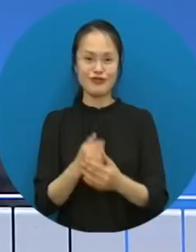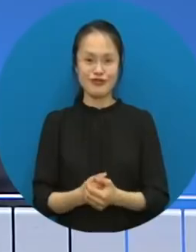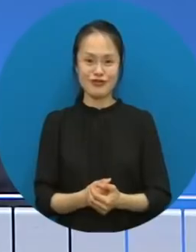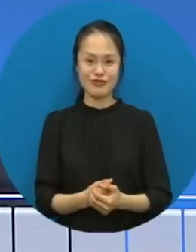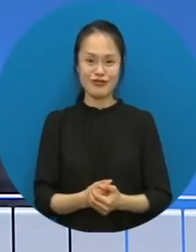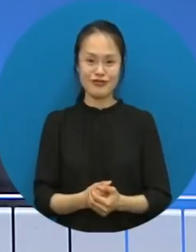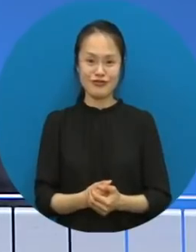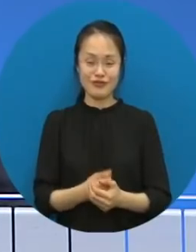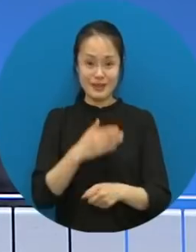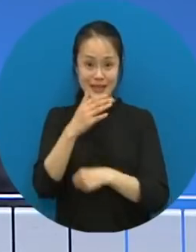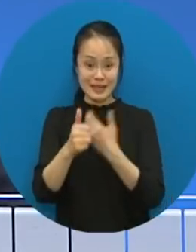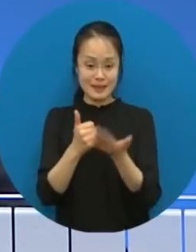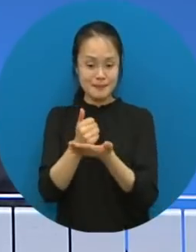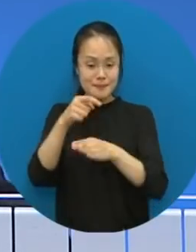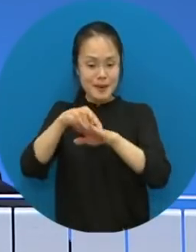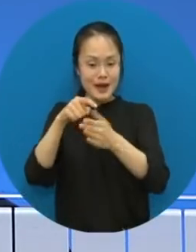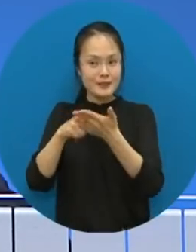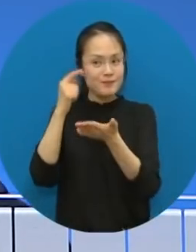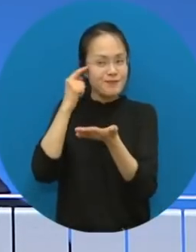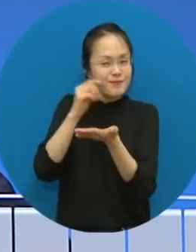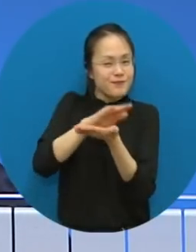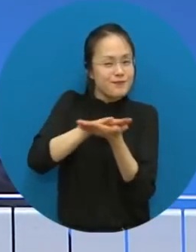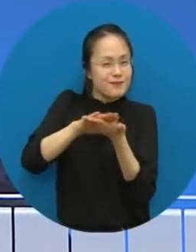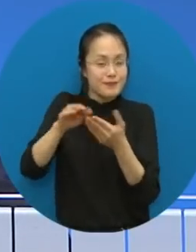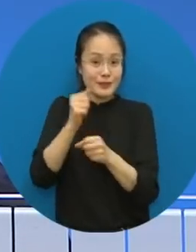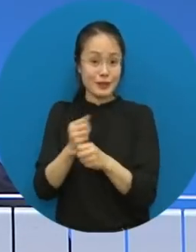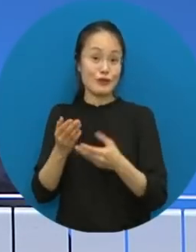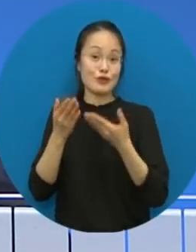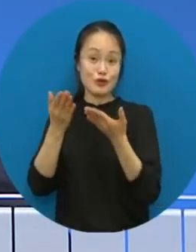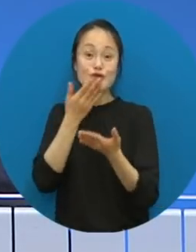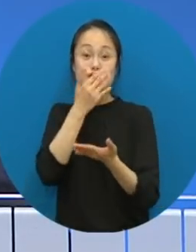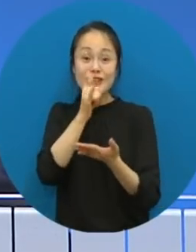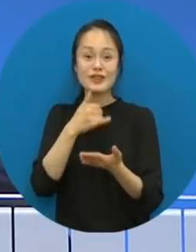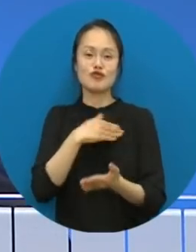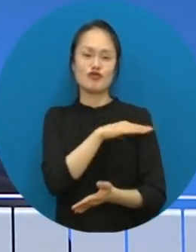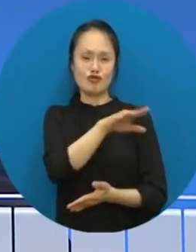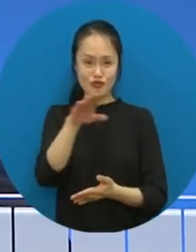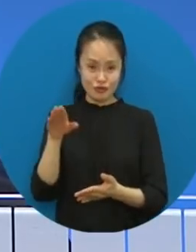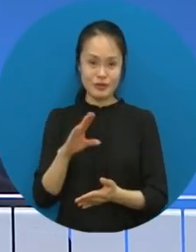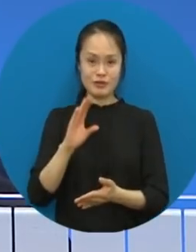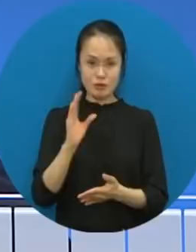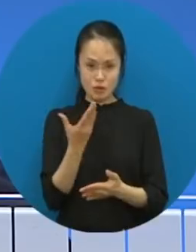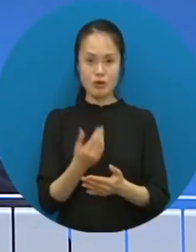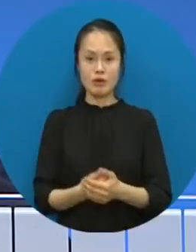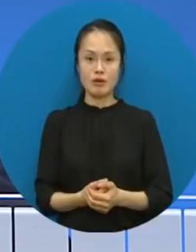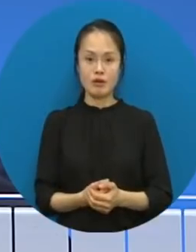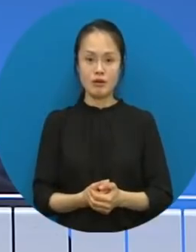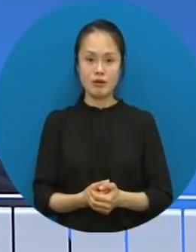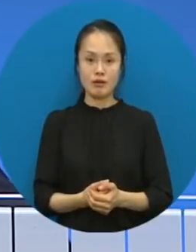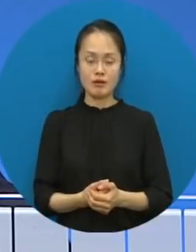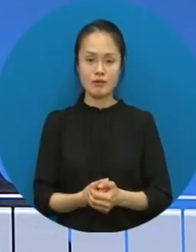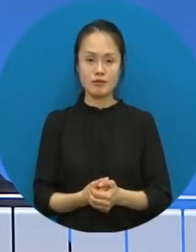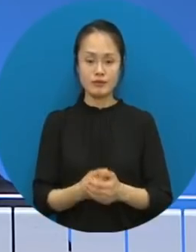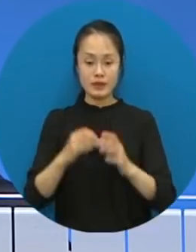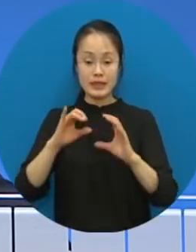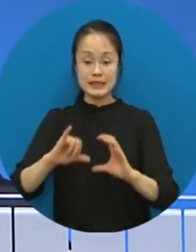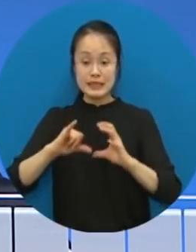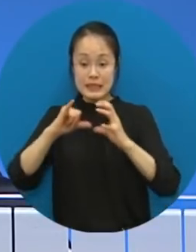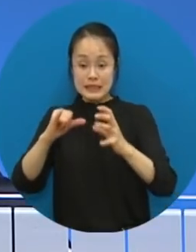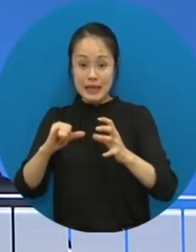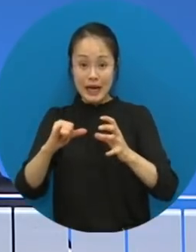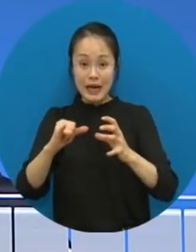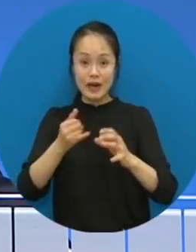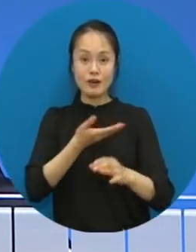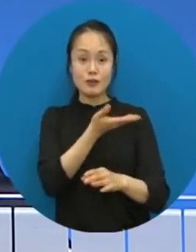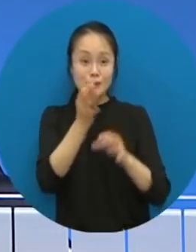것이요, 세상을 두려워하는 자가 되는 것이 아닙니다. 도리어 세상이 여러분을